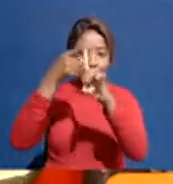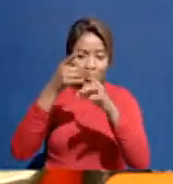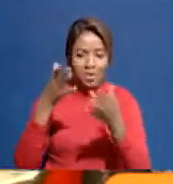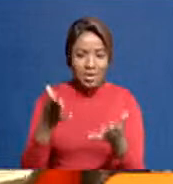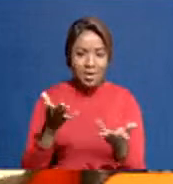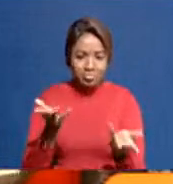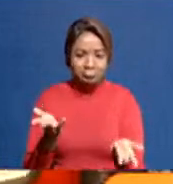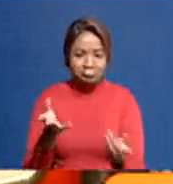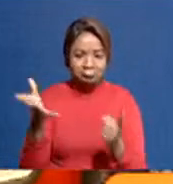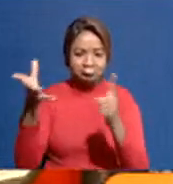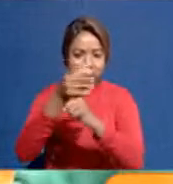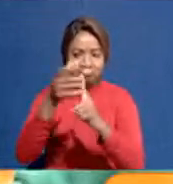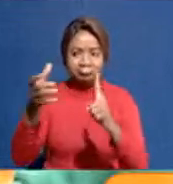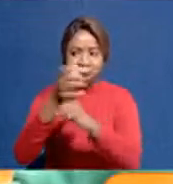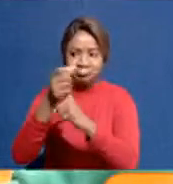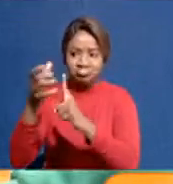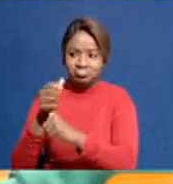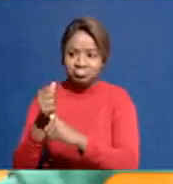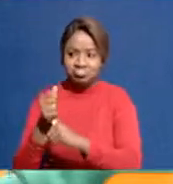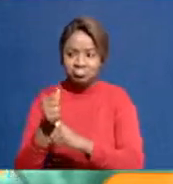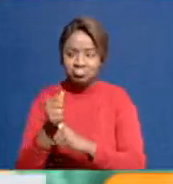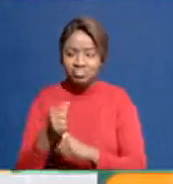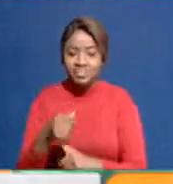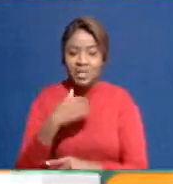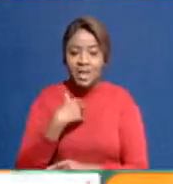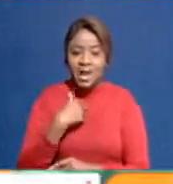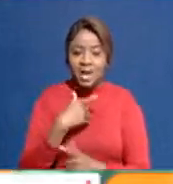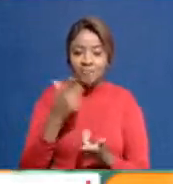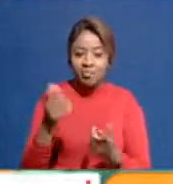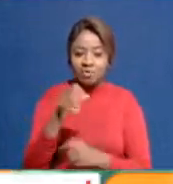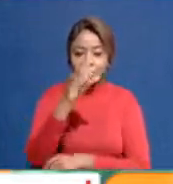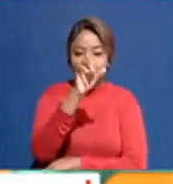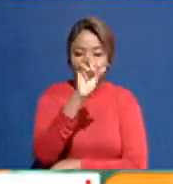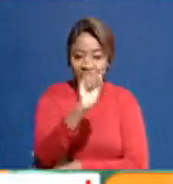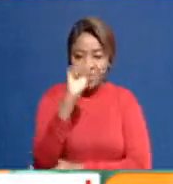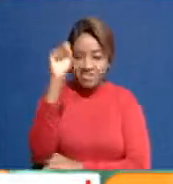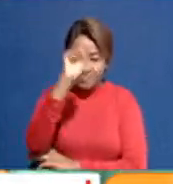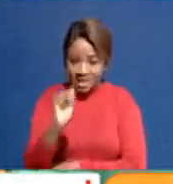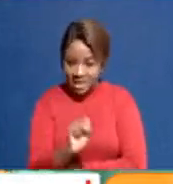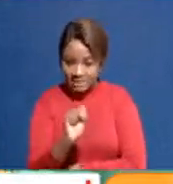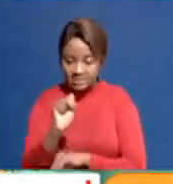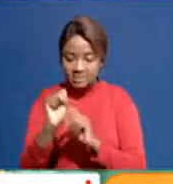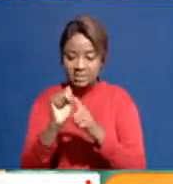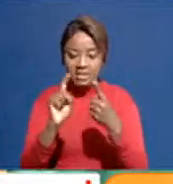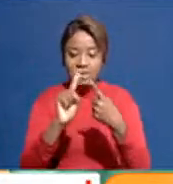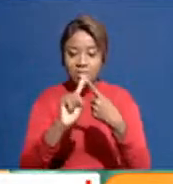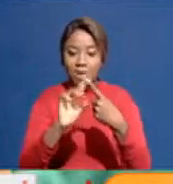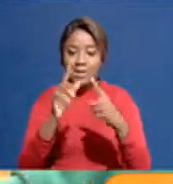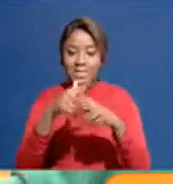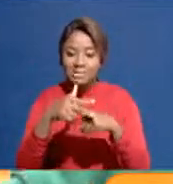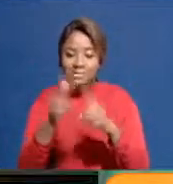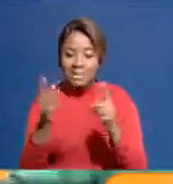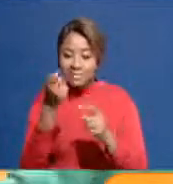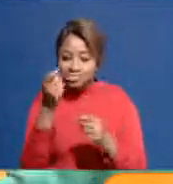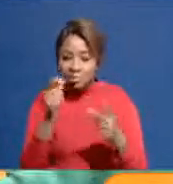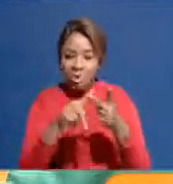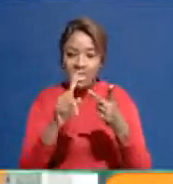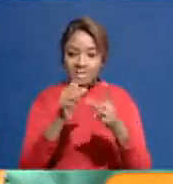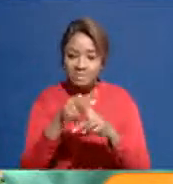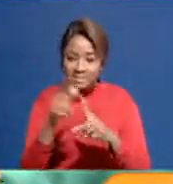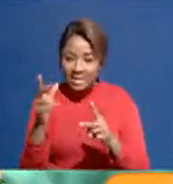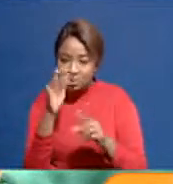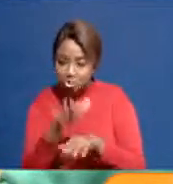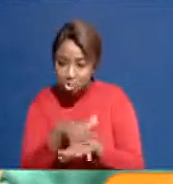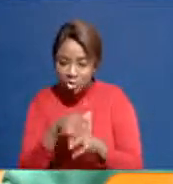zikionekana kuanza kutimia. Na vitu inaitwa 5S. Wanasema start with what you have, start small, start slowly, start